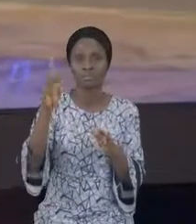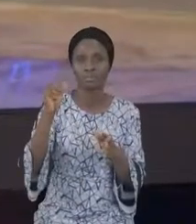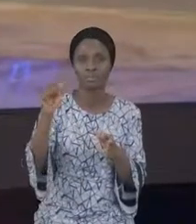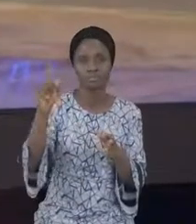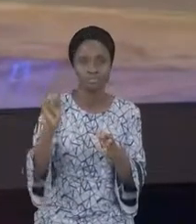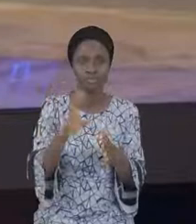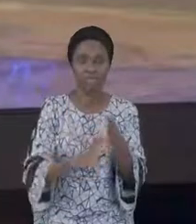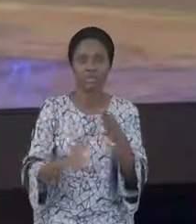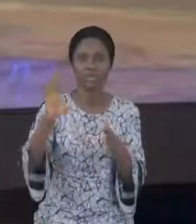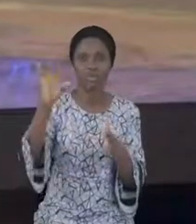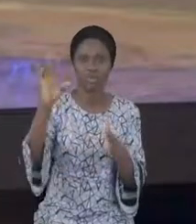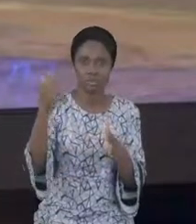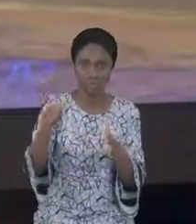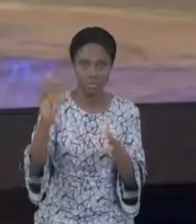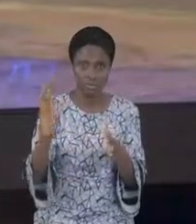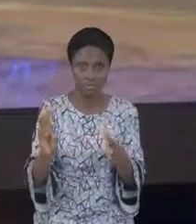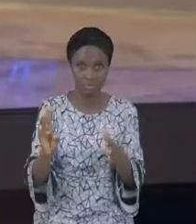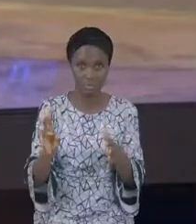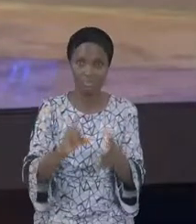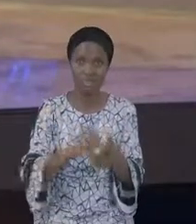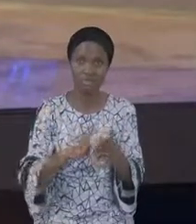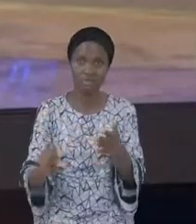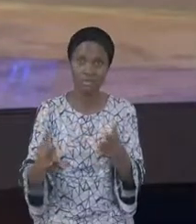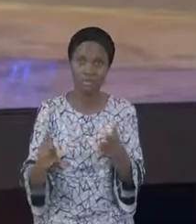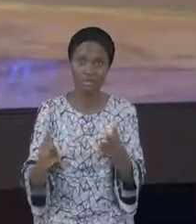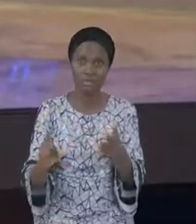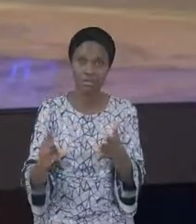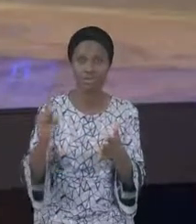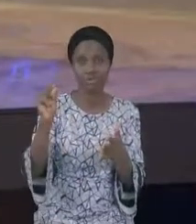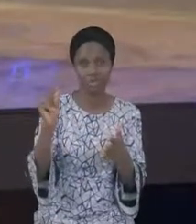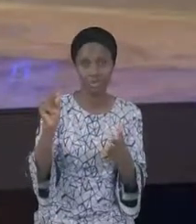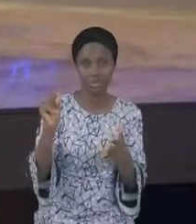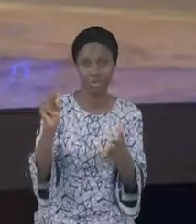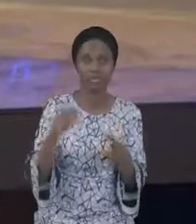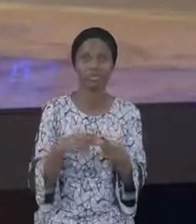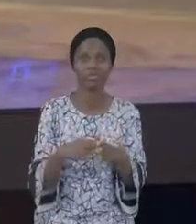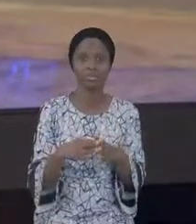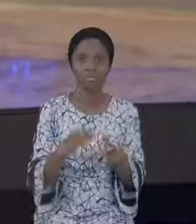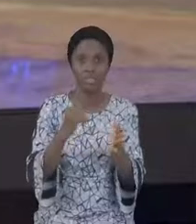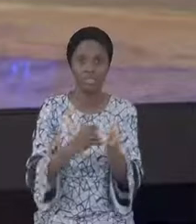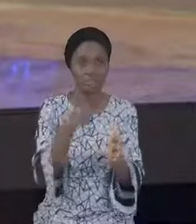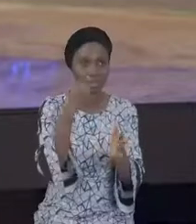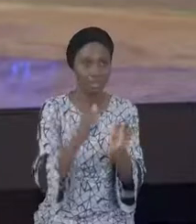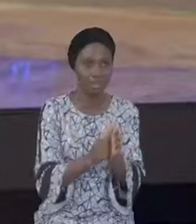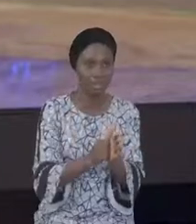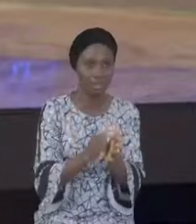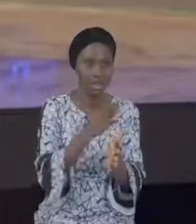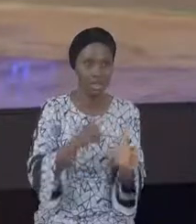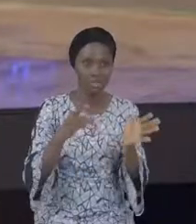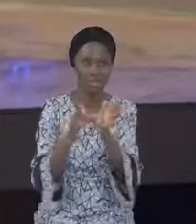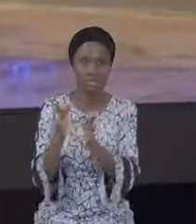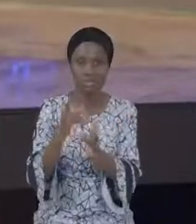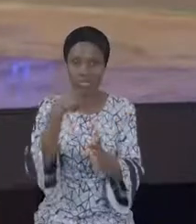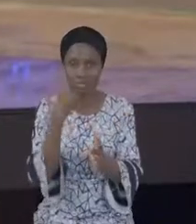Matthieu chapitre 17. From verse 20. Nous allons verset 20. In verse 20 it says, and